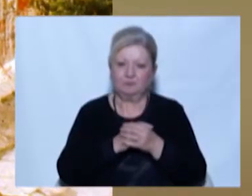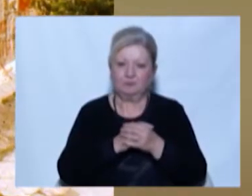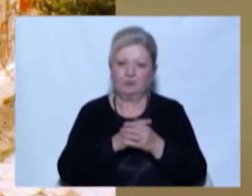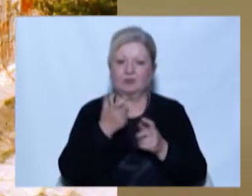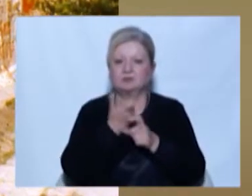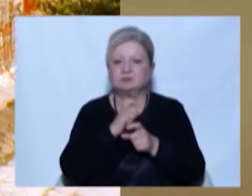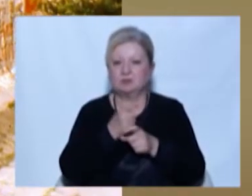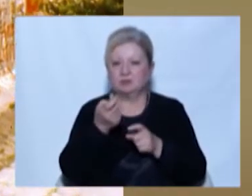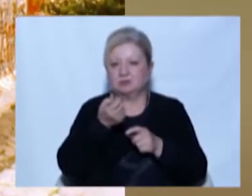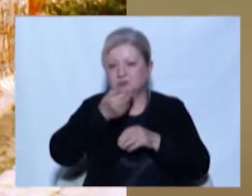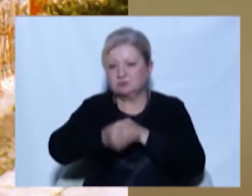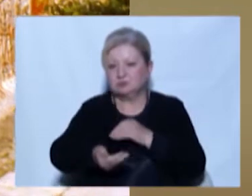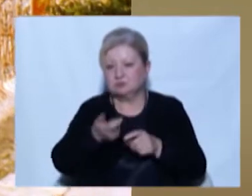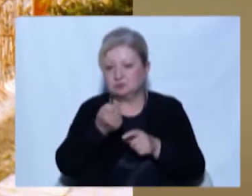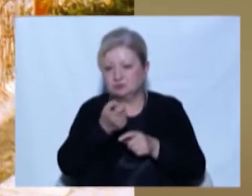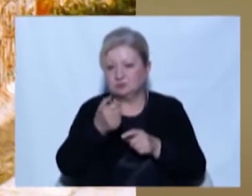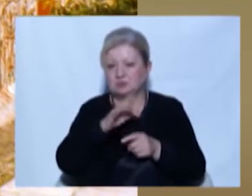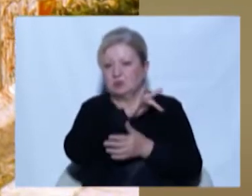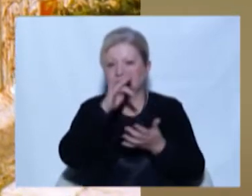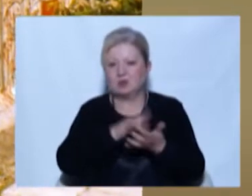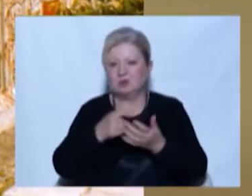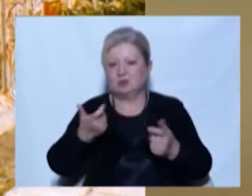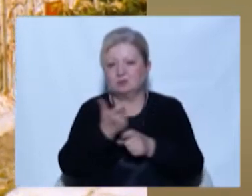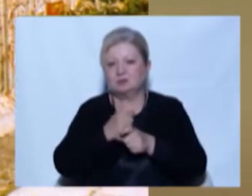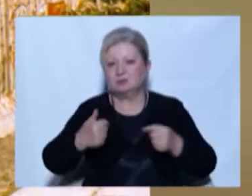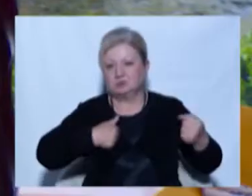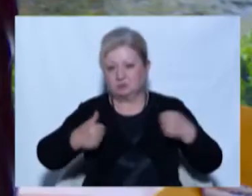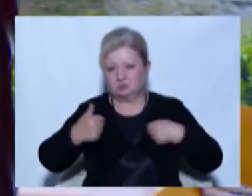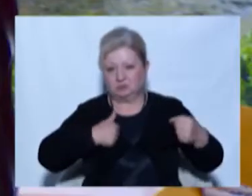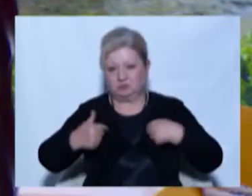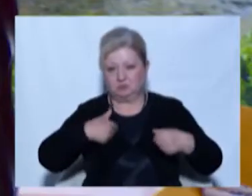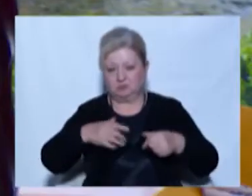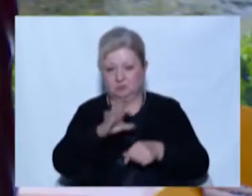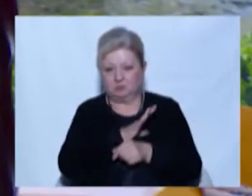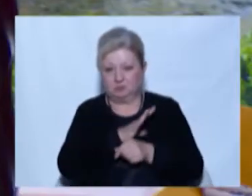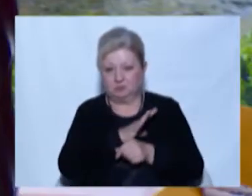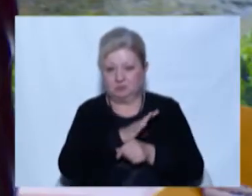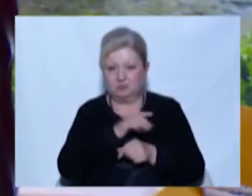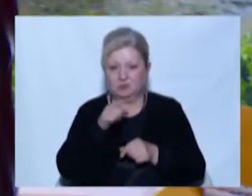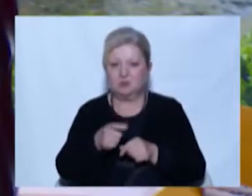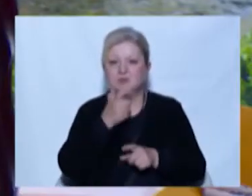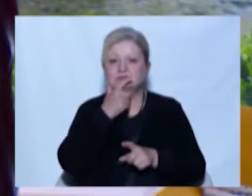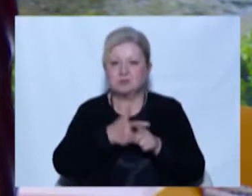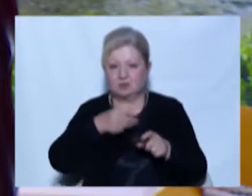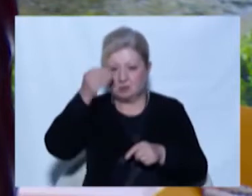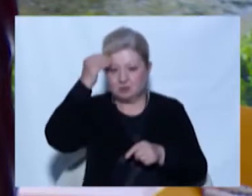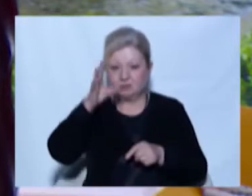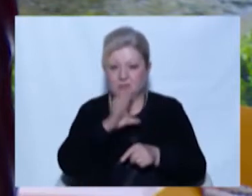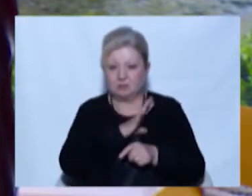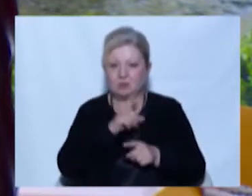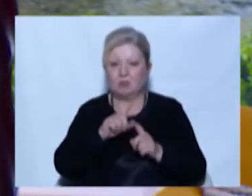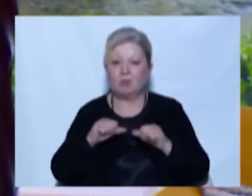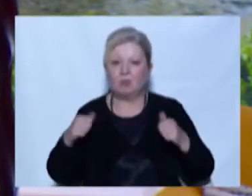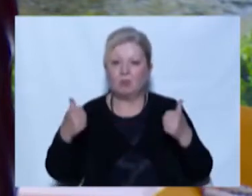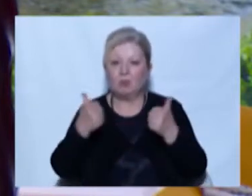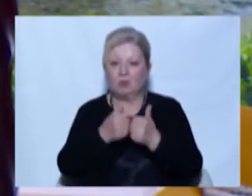Ძალიან ცოტა ხანში ქალაქი გაუსაძლის გაჭირვებაში აღმოჩნდა. Stalin იმედი ქონდა რომ ბლოკადა